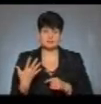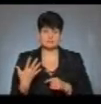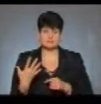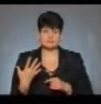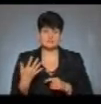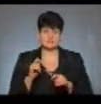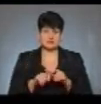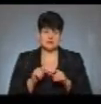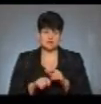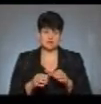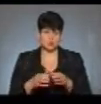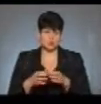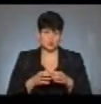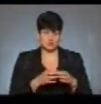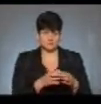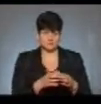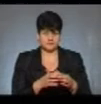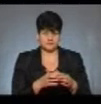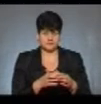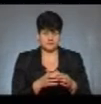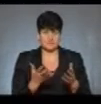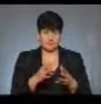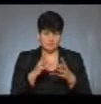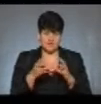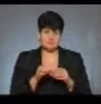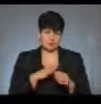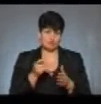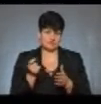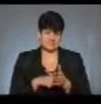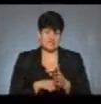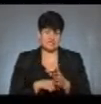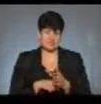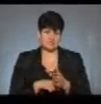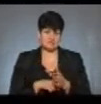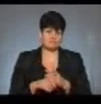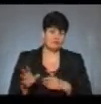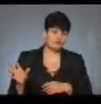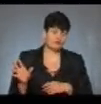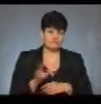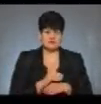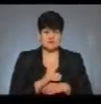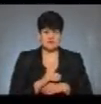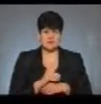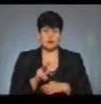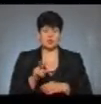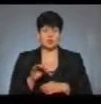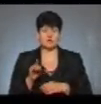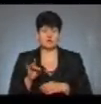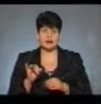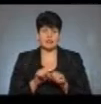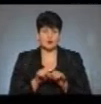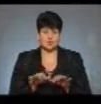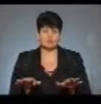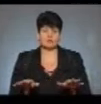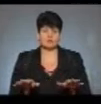25 слідчо-оперативних груп, де, в принципі, були закриті всі лотереї, всі